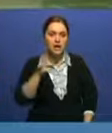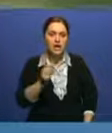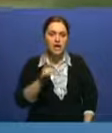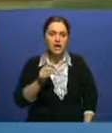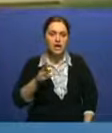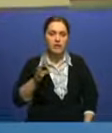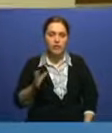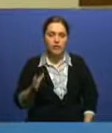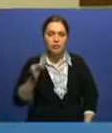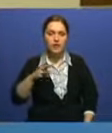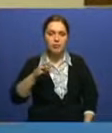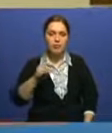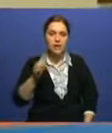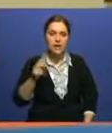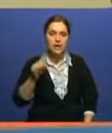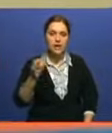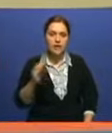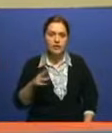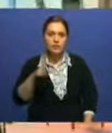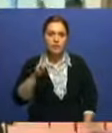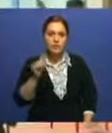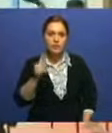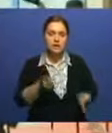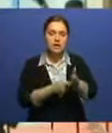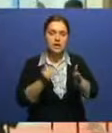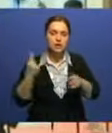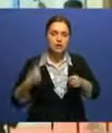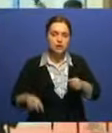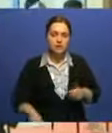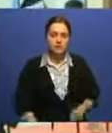Каримов и Дамир Миралиев, Екатерина Тюлепева из Караганды и другие.